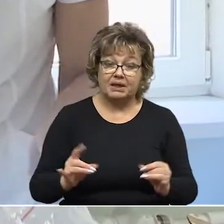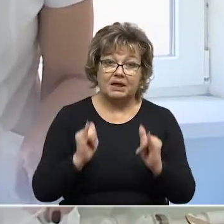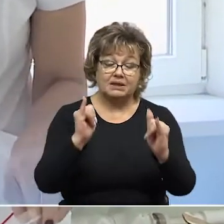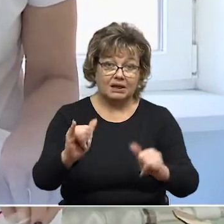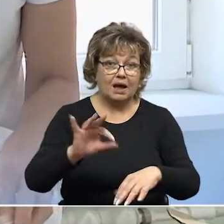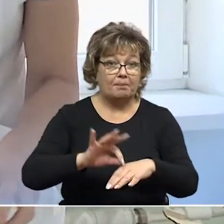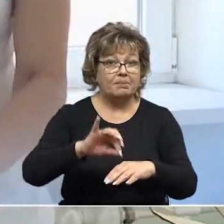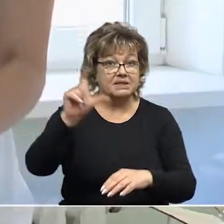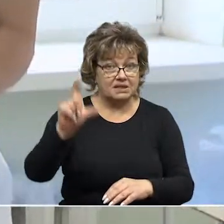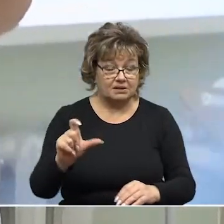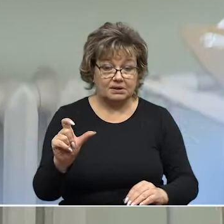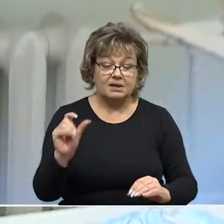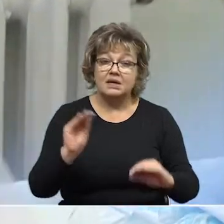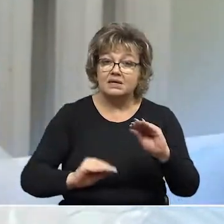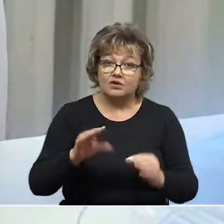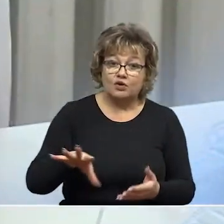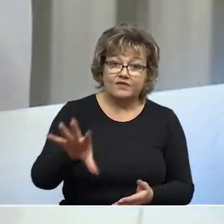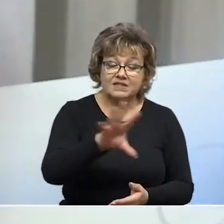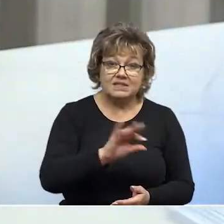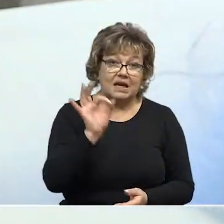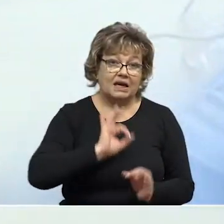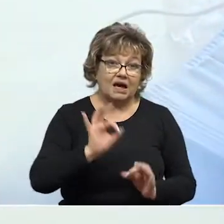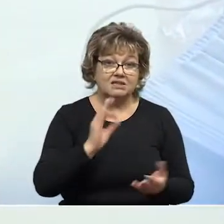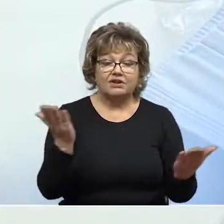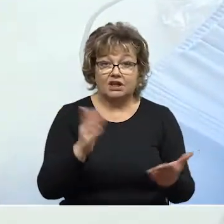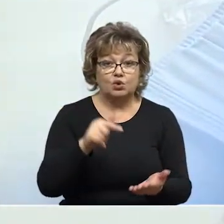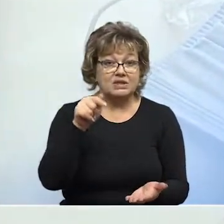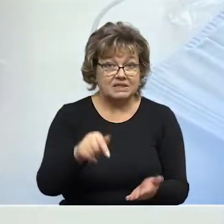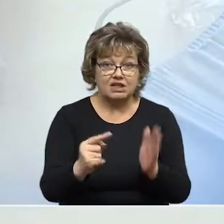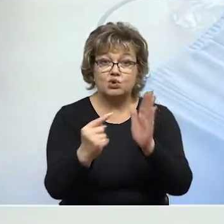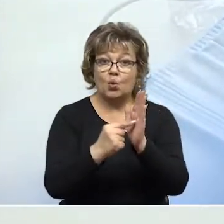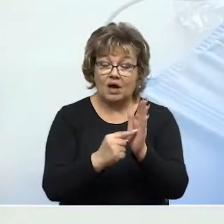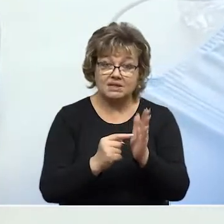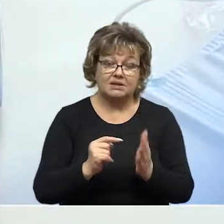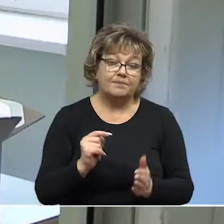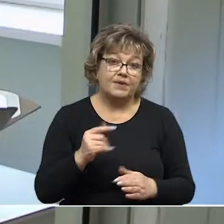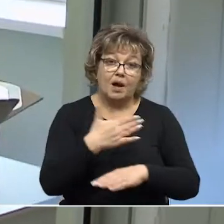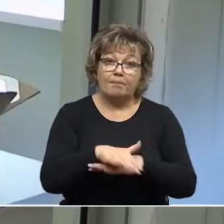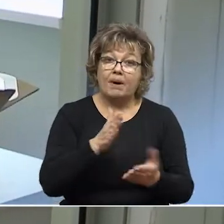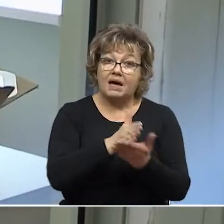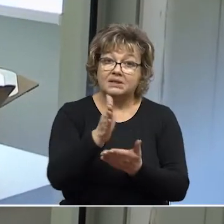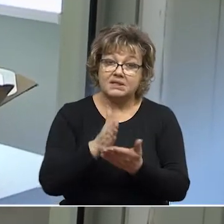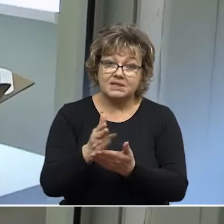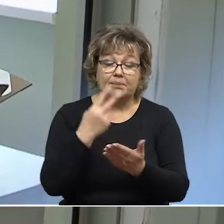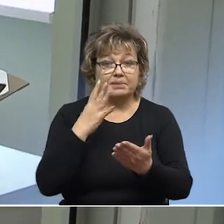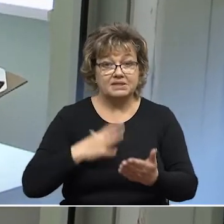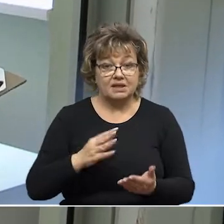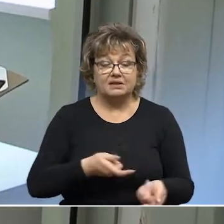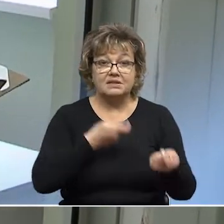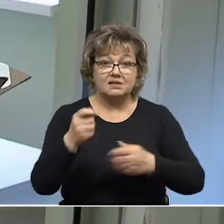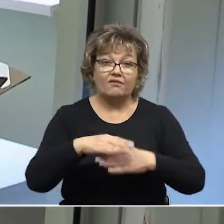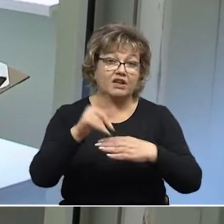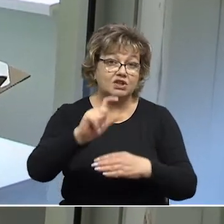для пациента. Складываются те лекарственные препараты, которые здесь указаны. А по адресам такие наборы